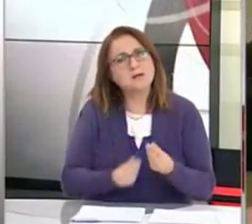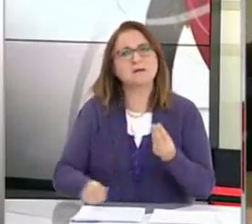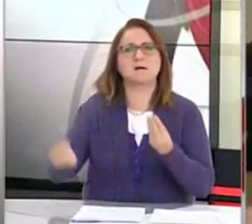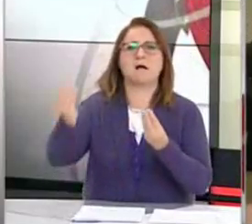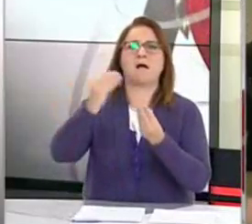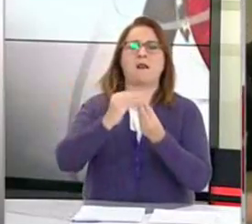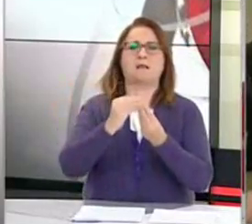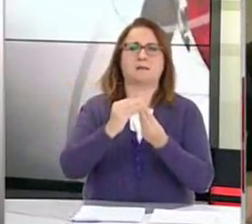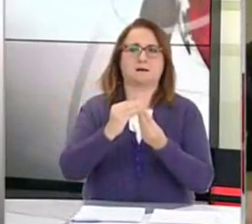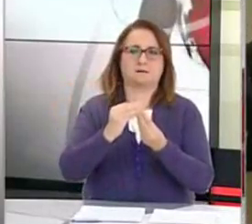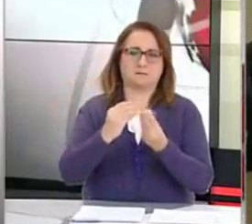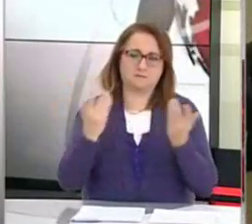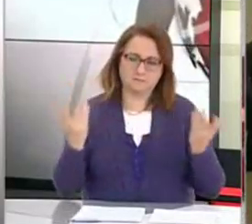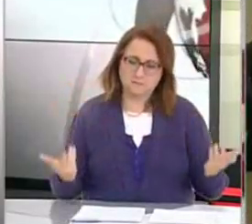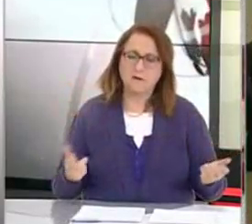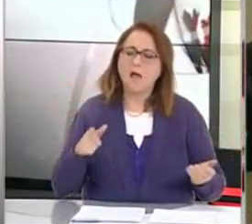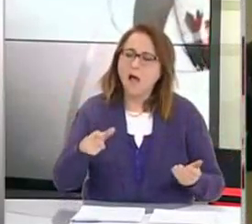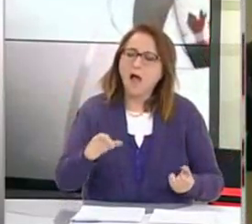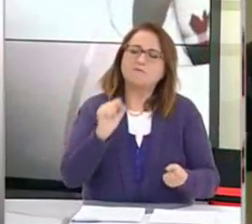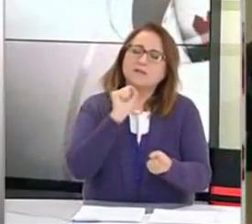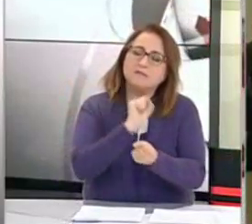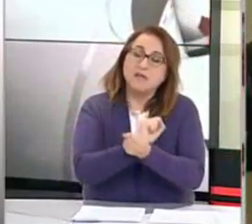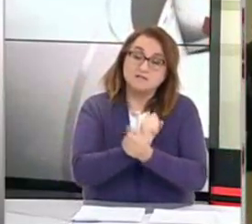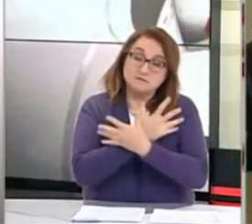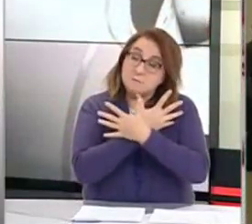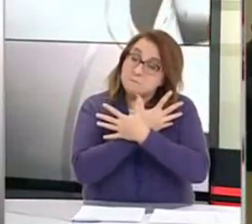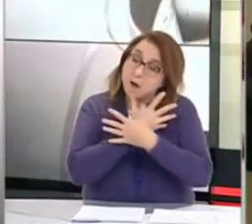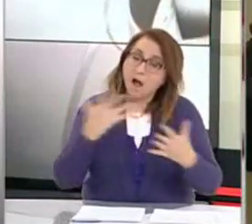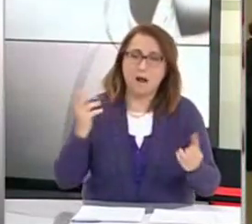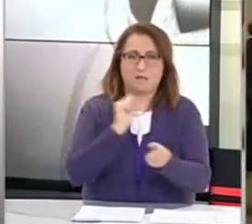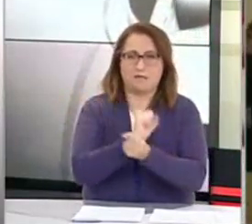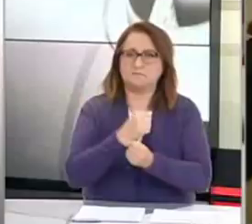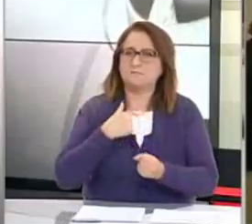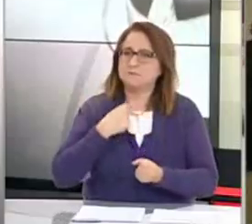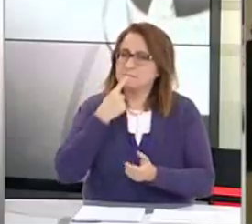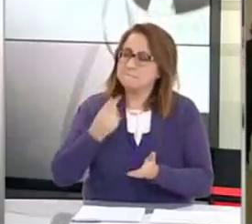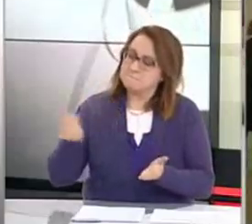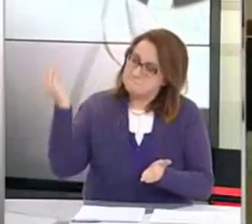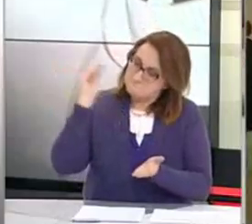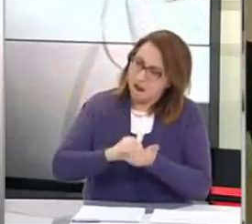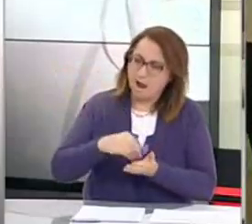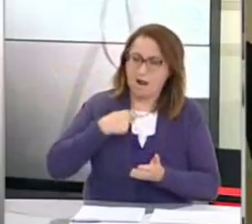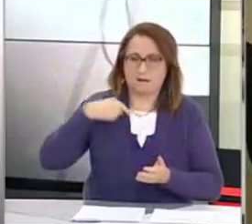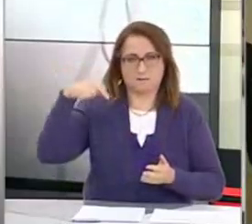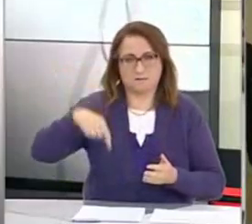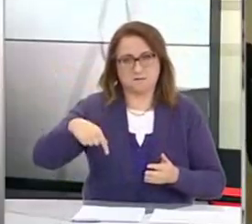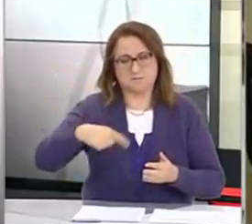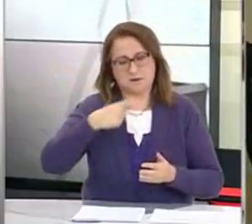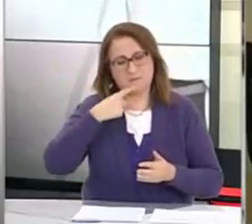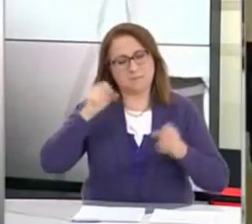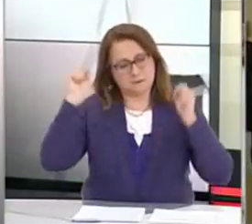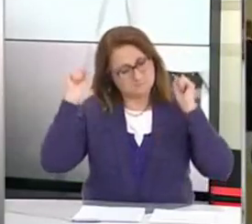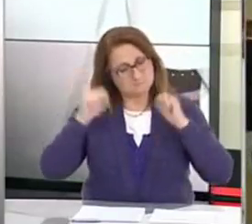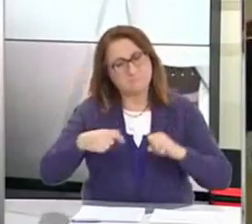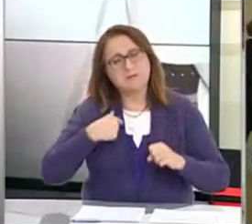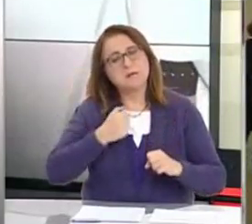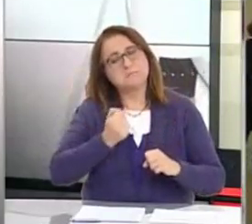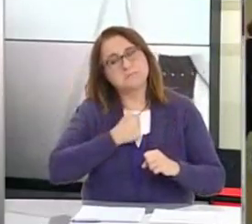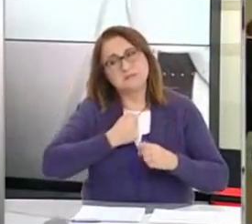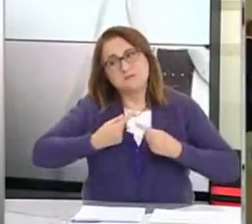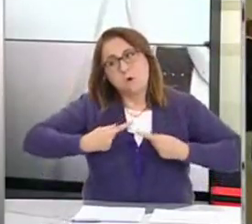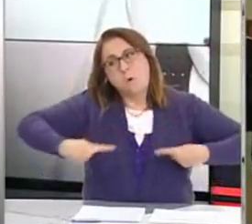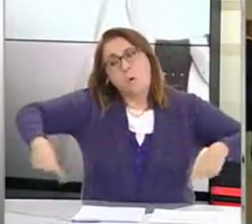τη μεγάλη δέσμευση επαναβεβαιώσαμε σήμερα και πιστεύω ότι στείλαμε από κοινού ένα πολύ